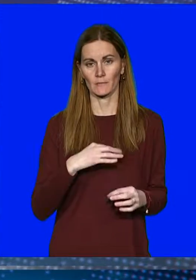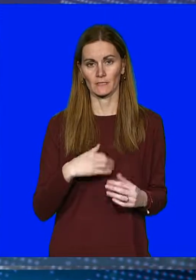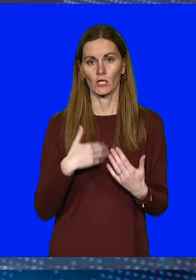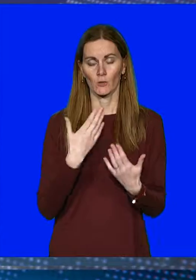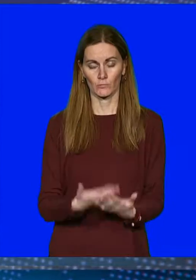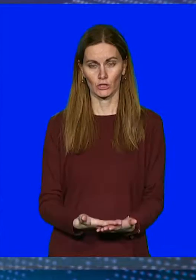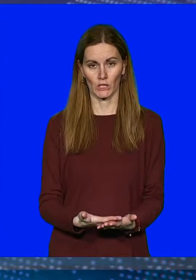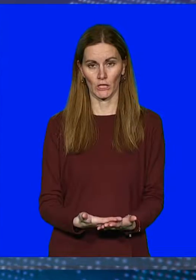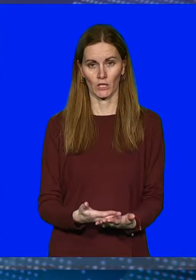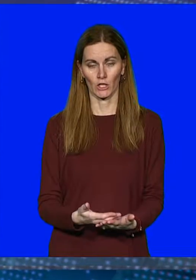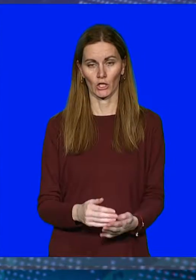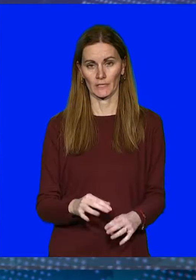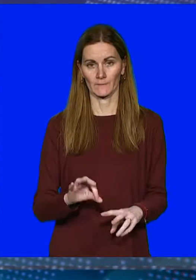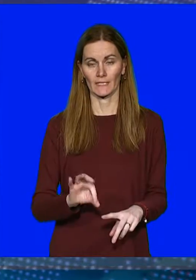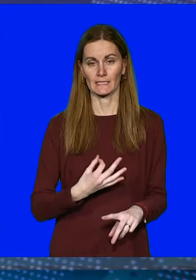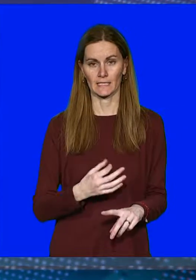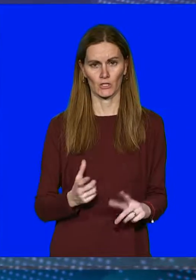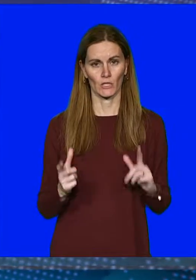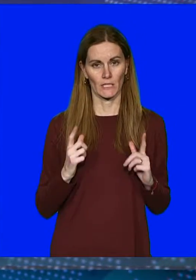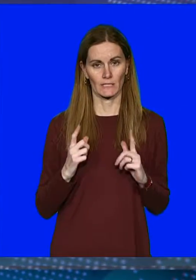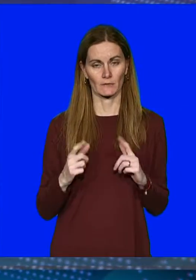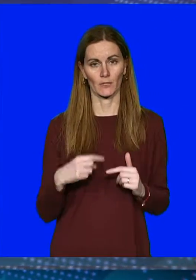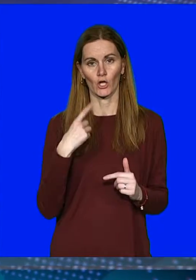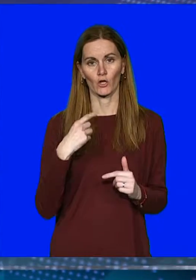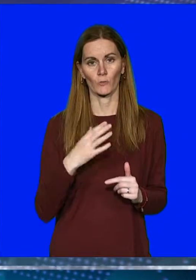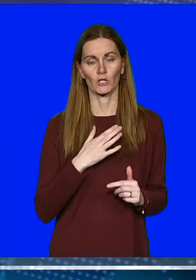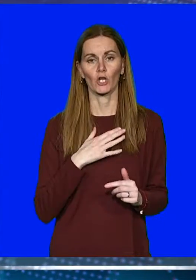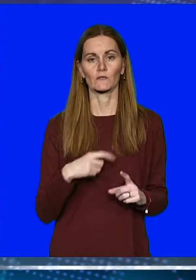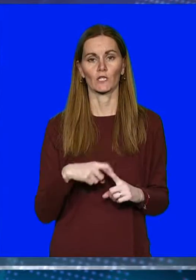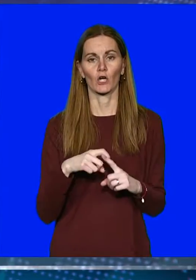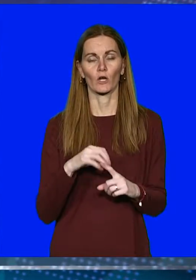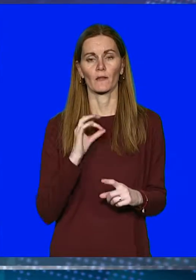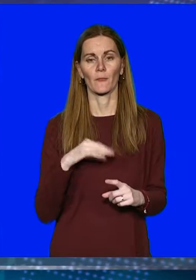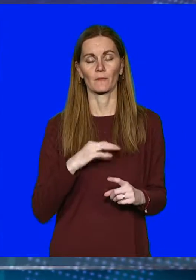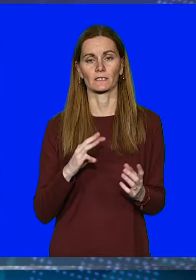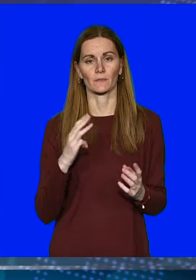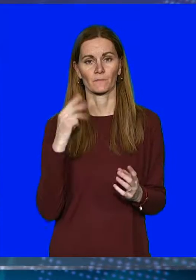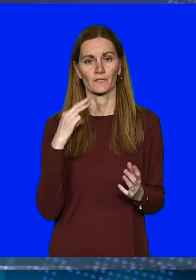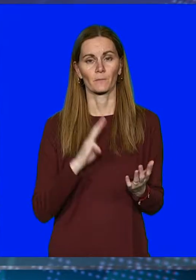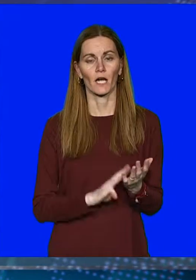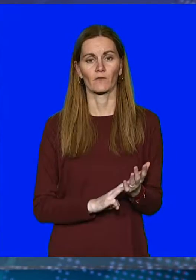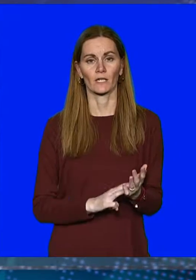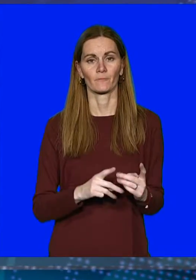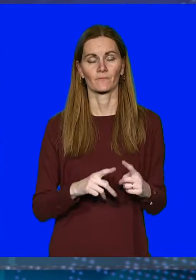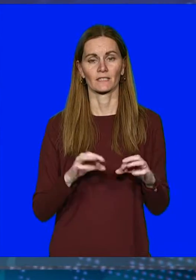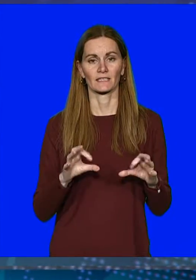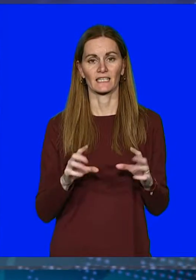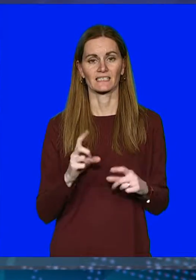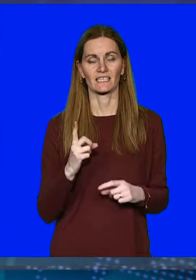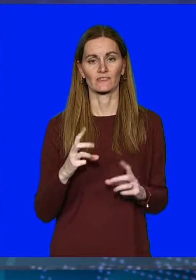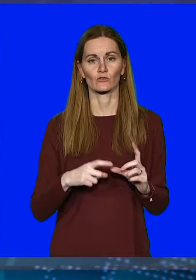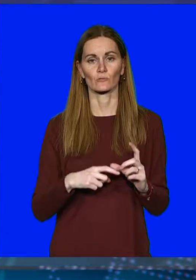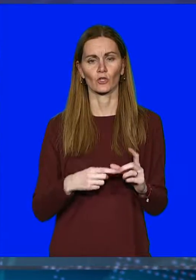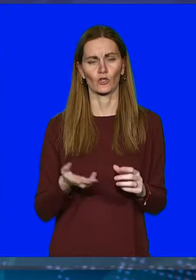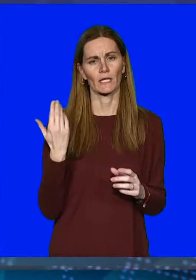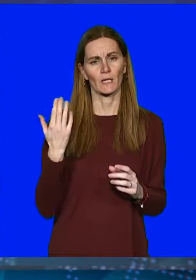aktualnim predsjednicima poželio je sreću, ali i strpljenje. Tom prilikom komentirao je svoga kolegu, predsjednika Plavog taksija Ivicu Smojka,